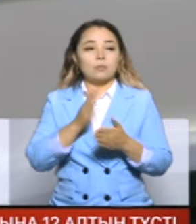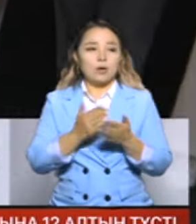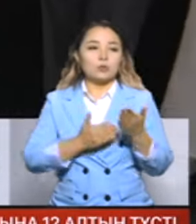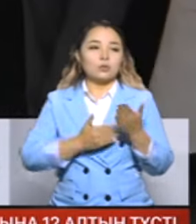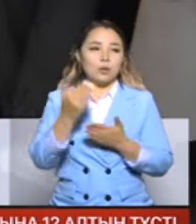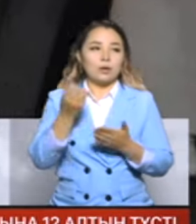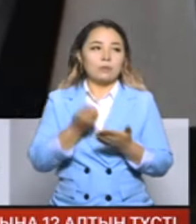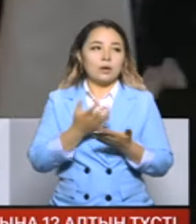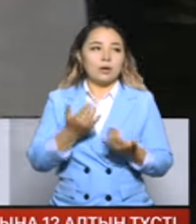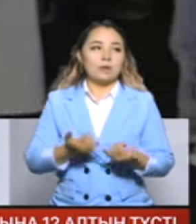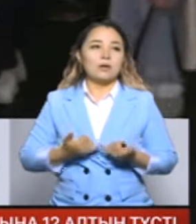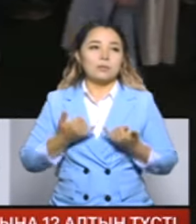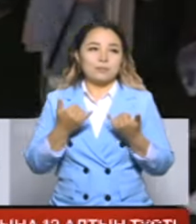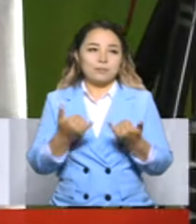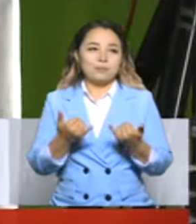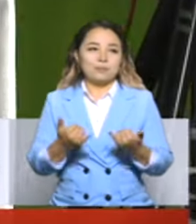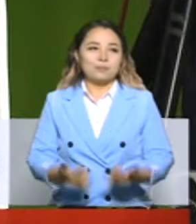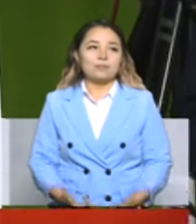жоғары бағалаймын.